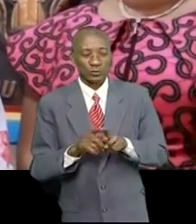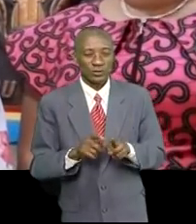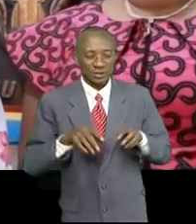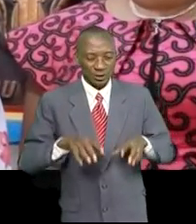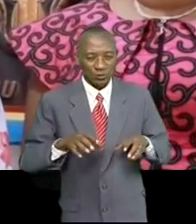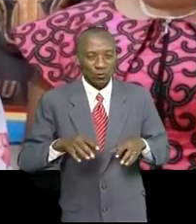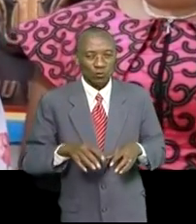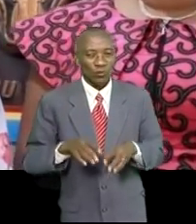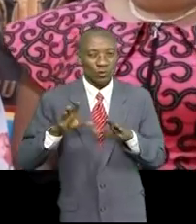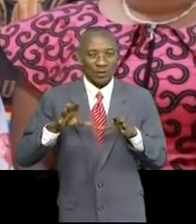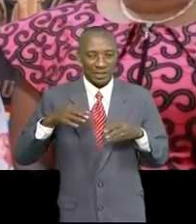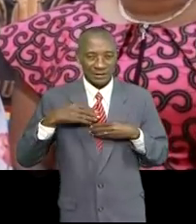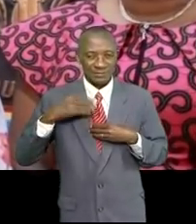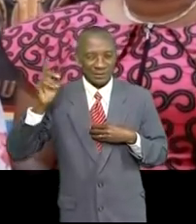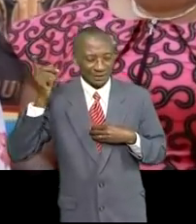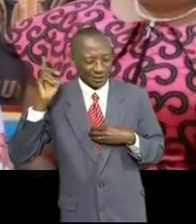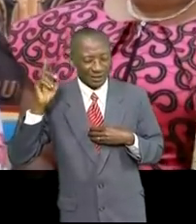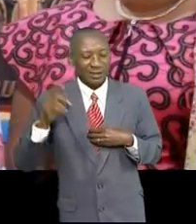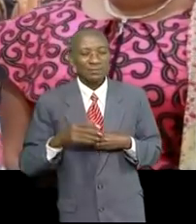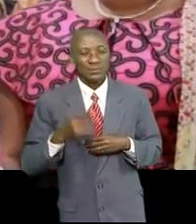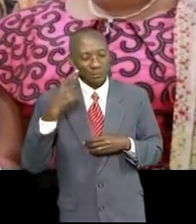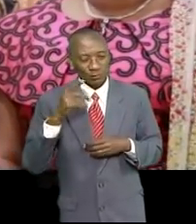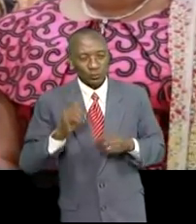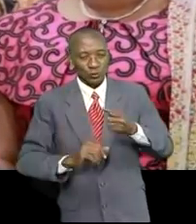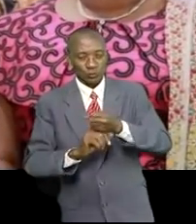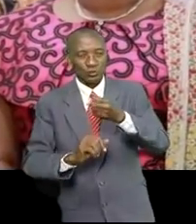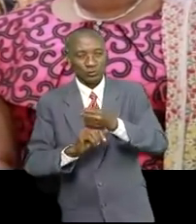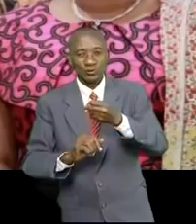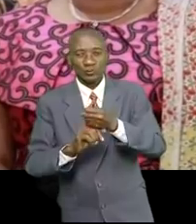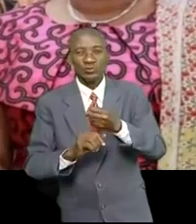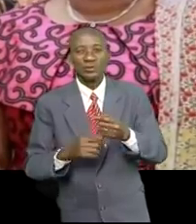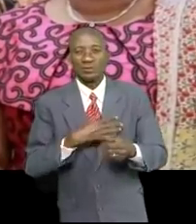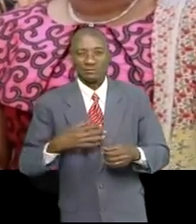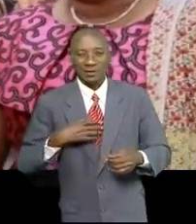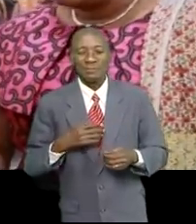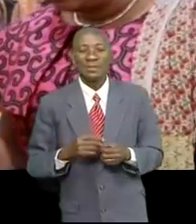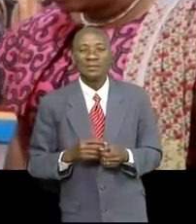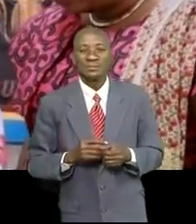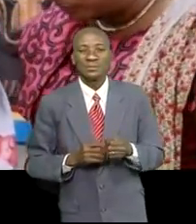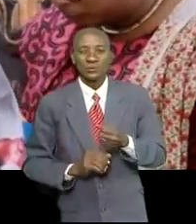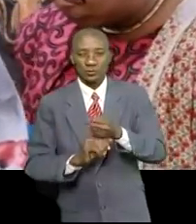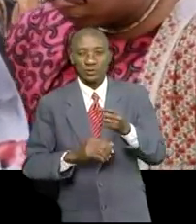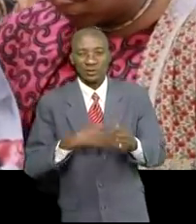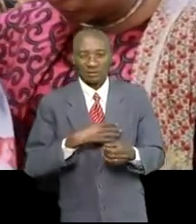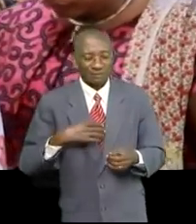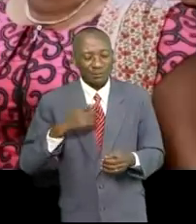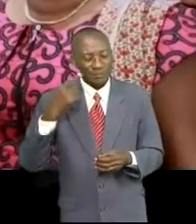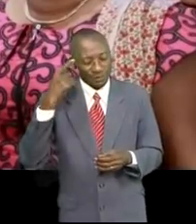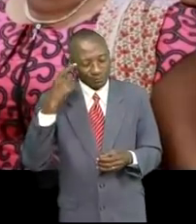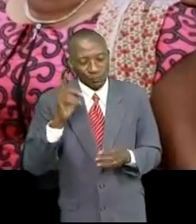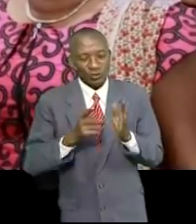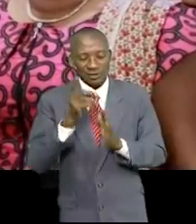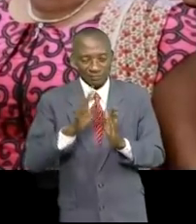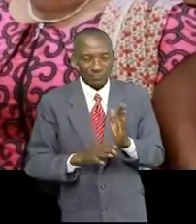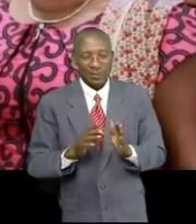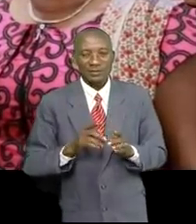pour accroître cette participation des femmes, la DINAFEC va toujours militer pour atteindre cet objectif.